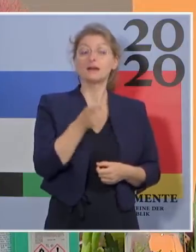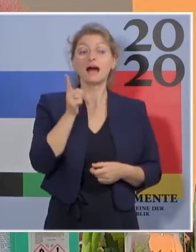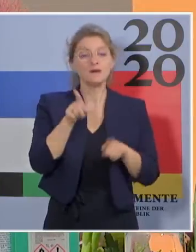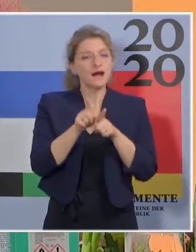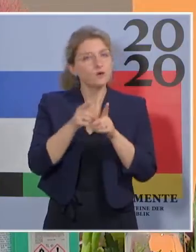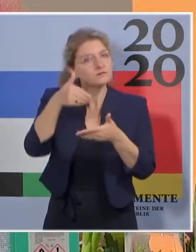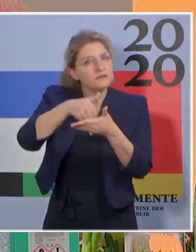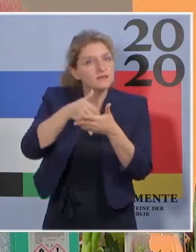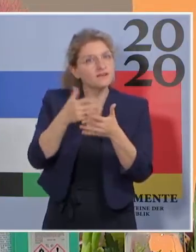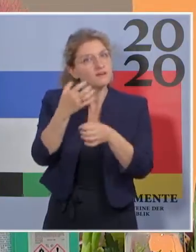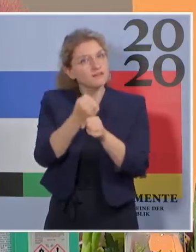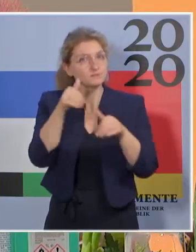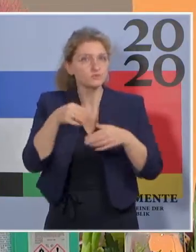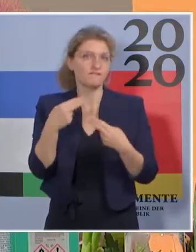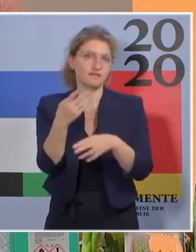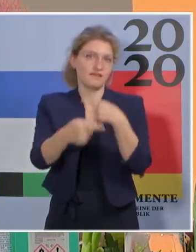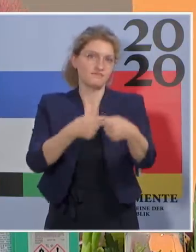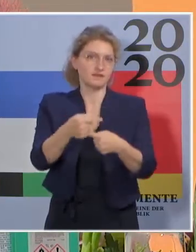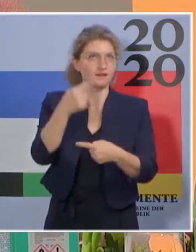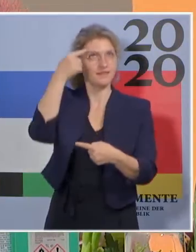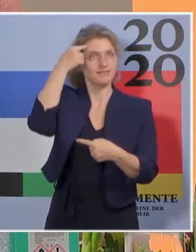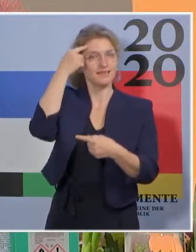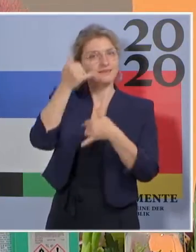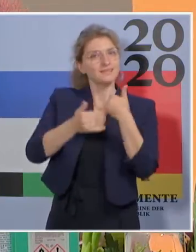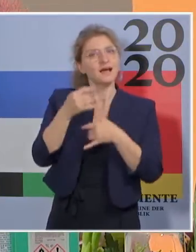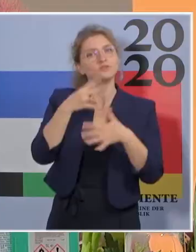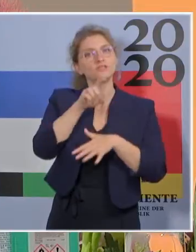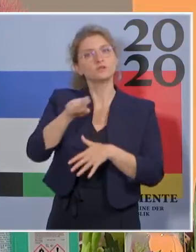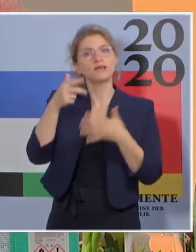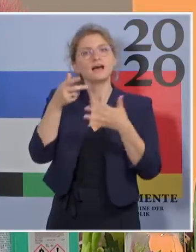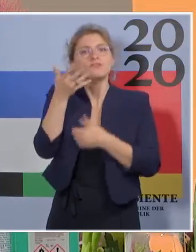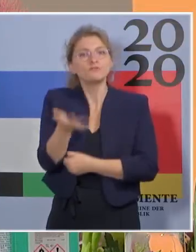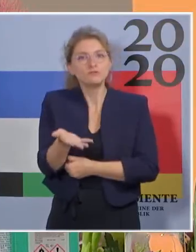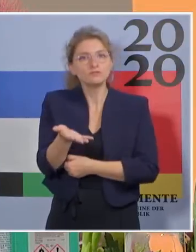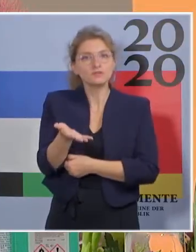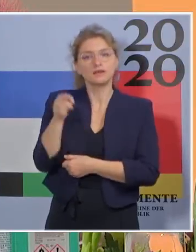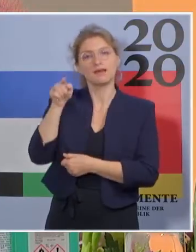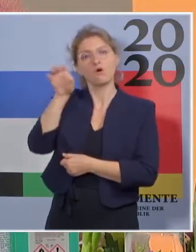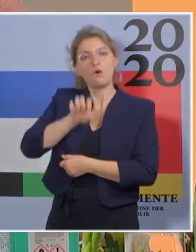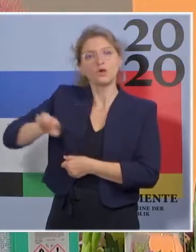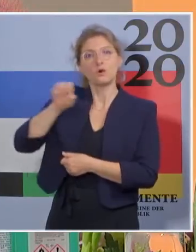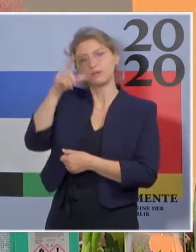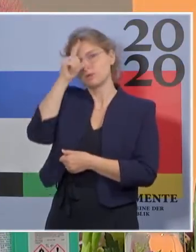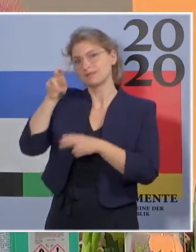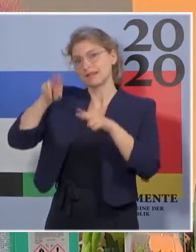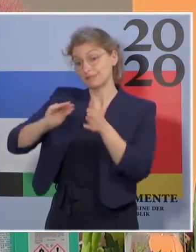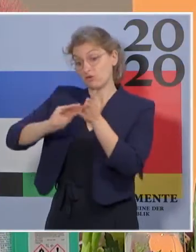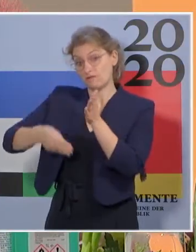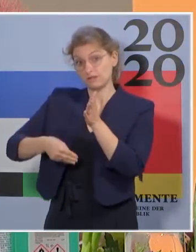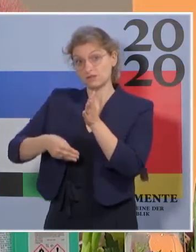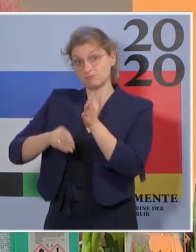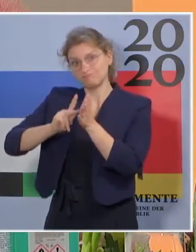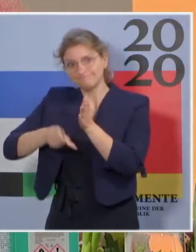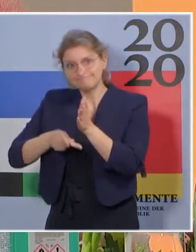weiterzuentwickeln. Denken Sie an das Jahr 1958, als die Europäische Menschenrechtskonvention in Österreich